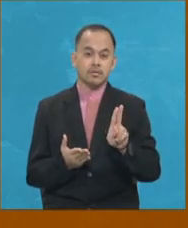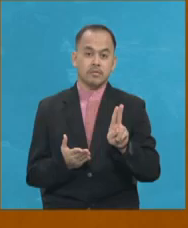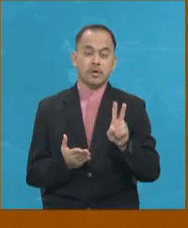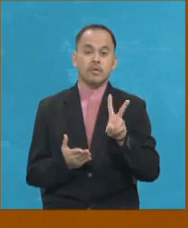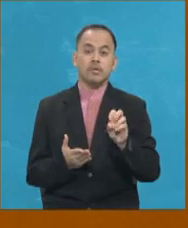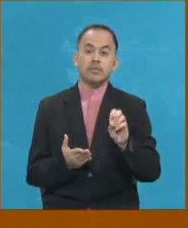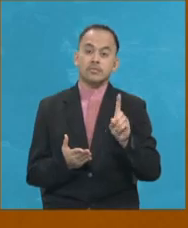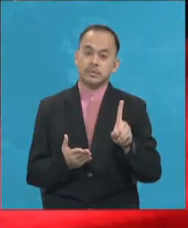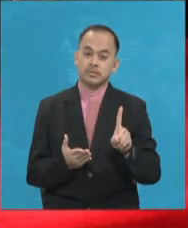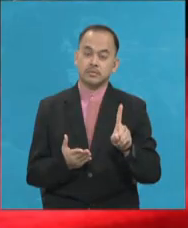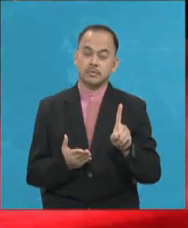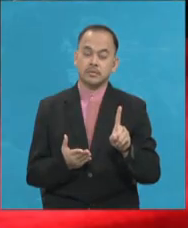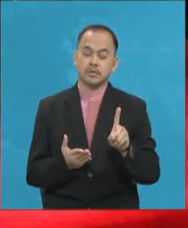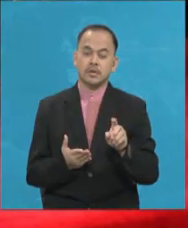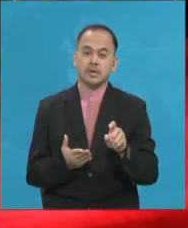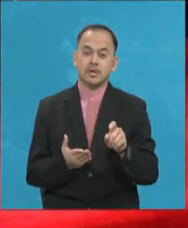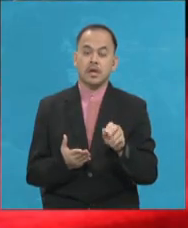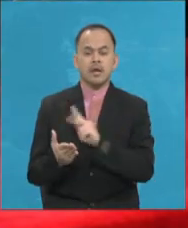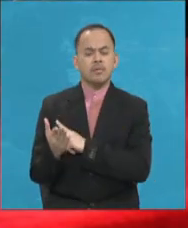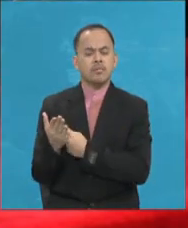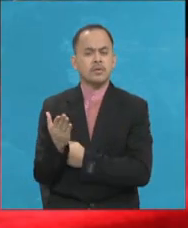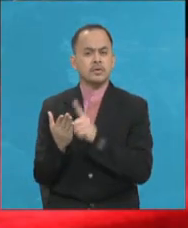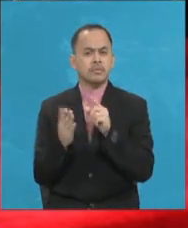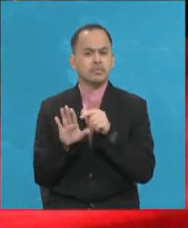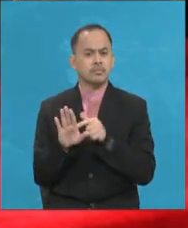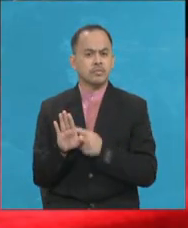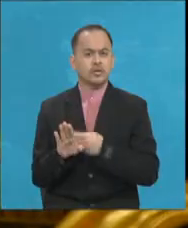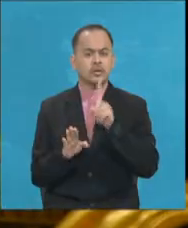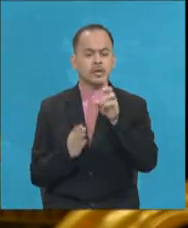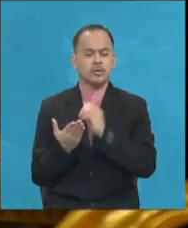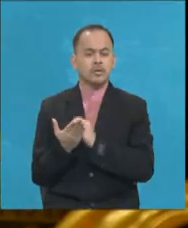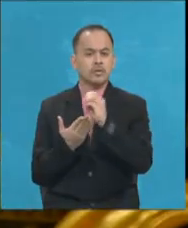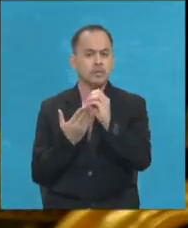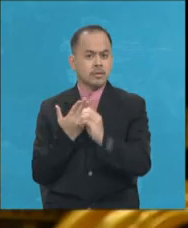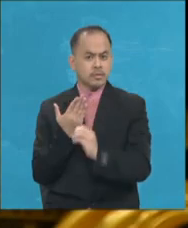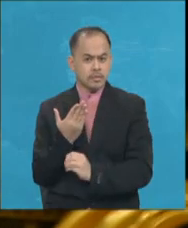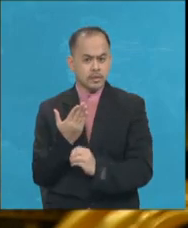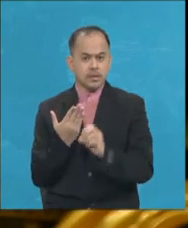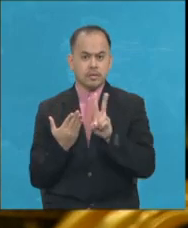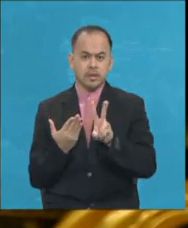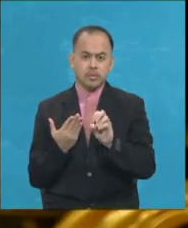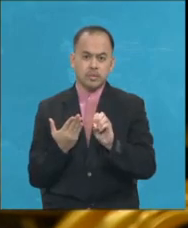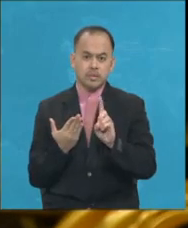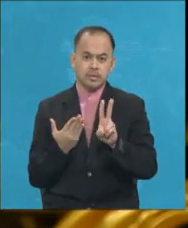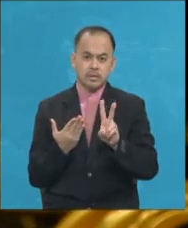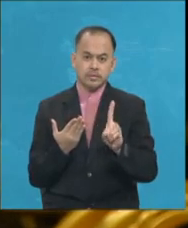2021 yang akan berkuasa pada satu hari bulan Oktober